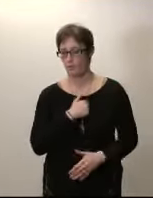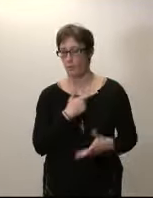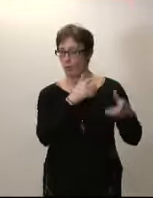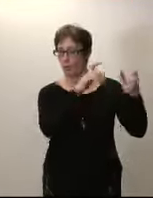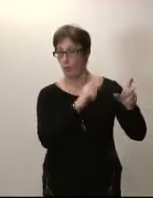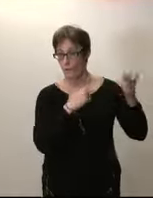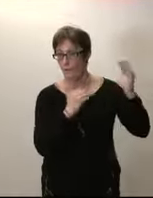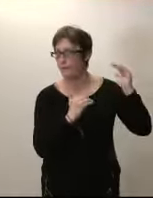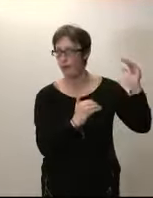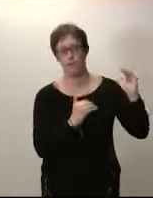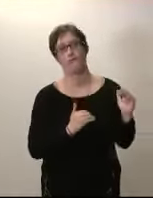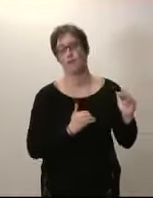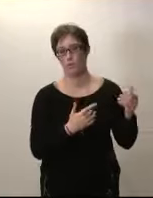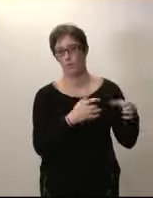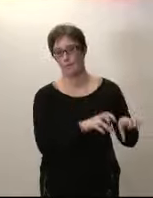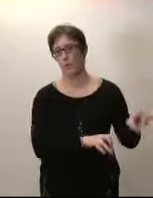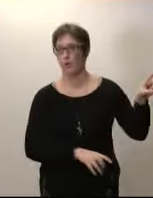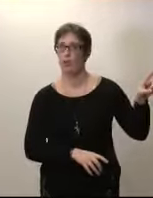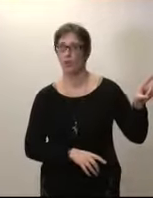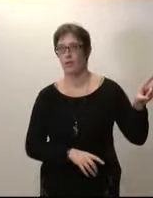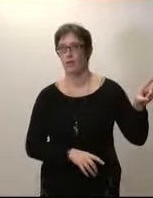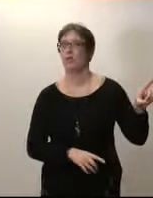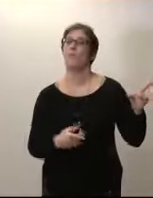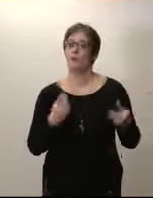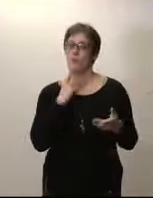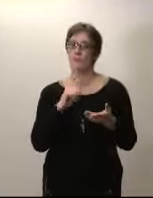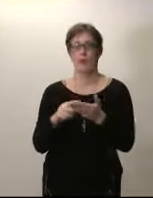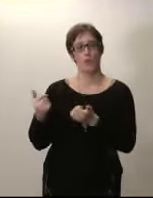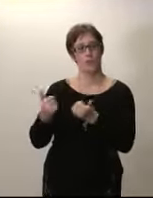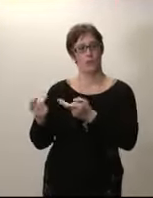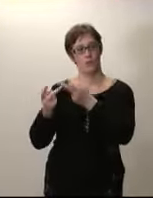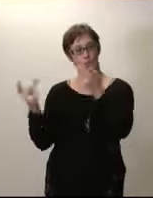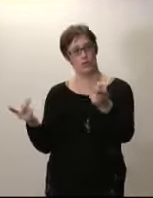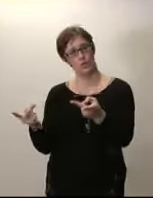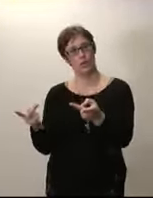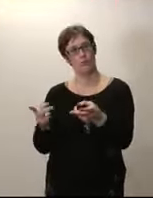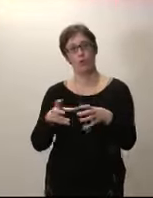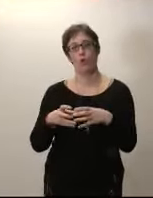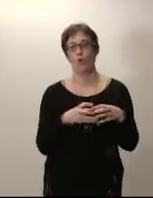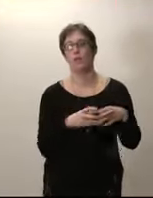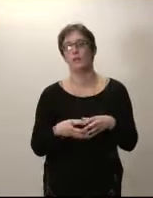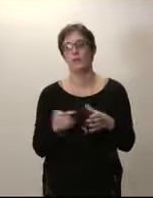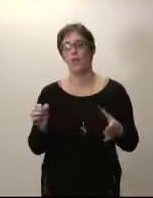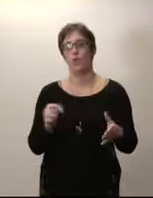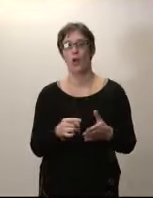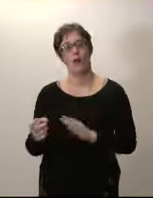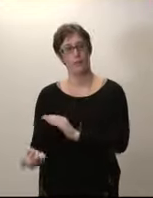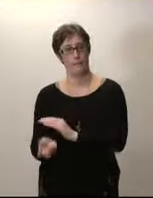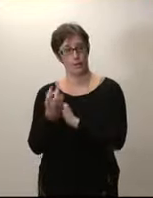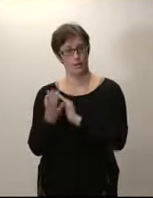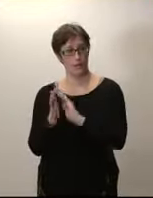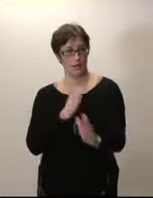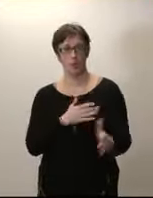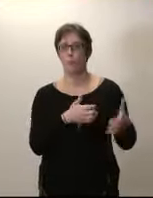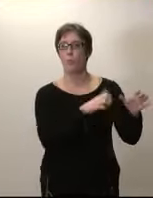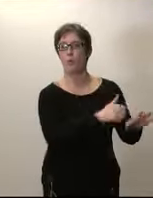pour un service public qui prêterait directement aux collectivités locales sans passer par des banques privées